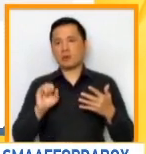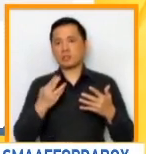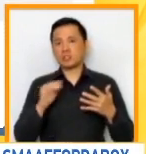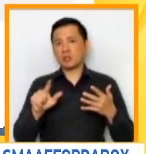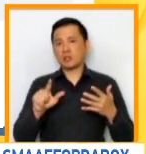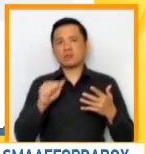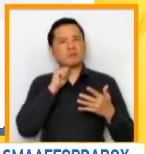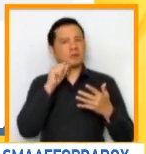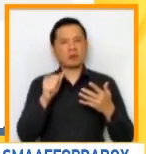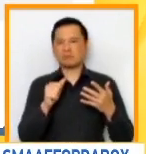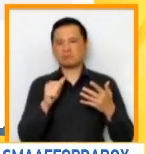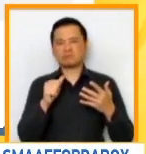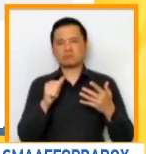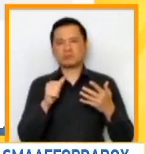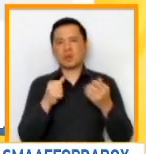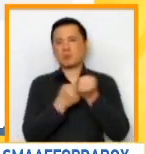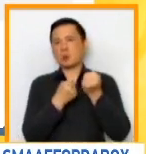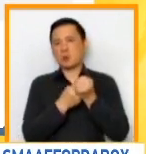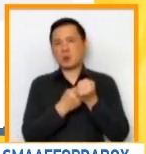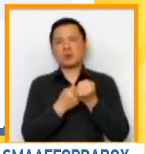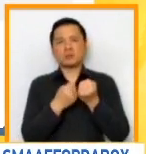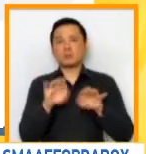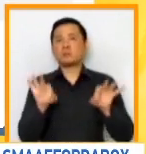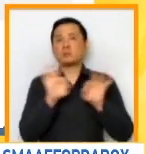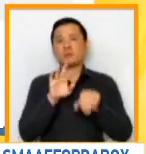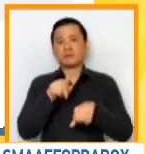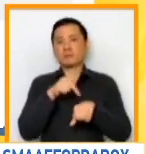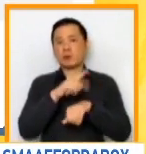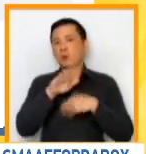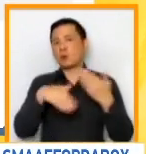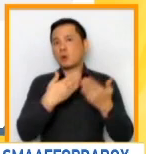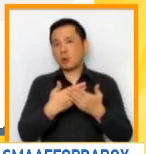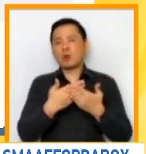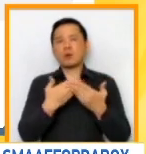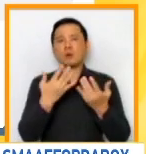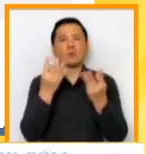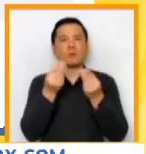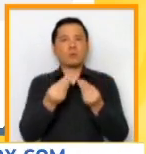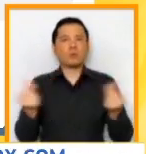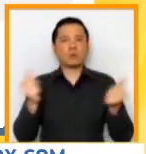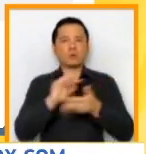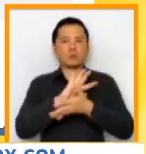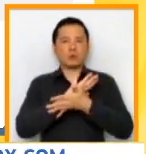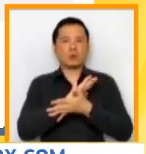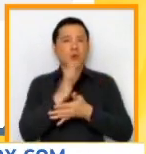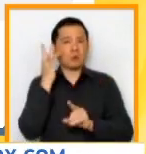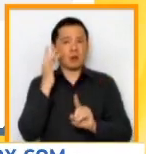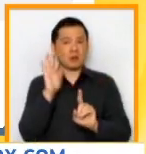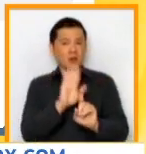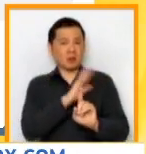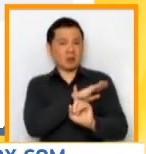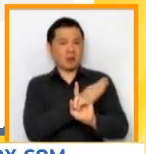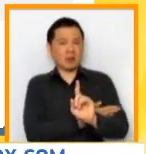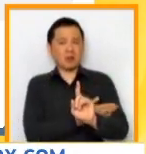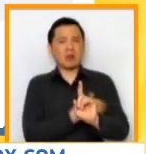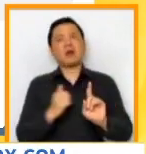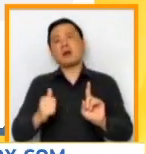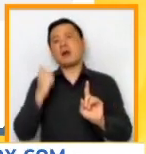hindi pa COVID-free ang bansa. Hindi niya raw ilalagay sa alanganin ng anak niya para sa isang anyay trial.